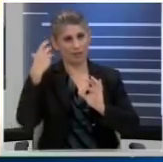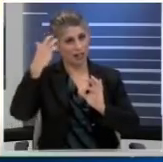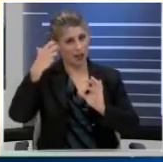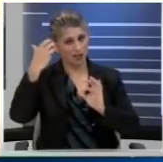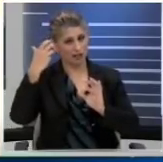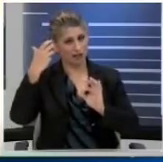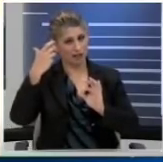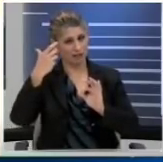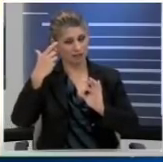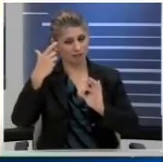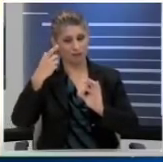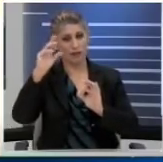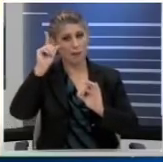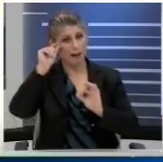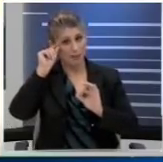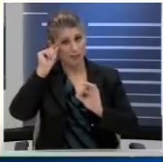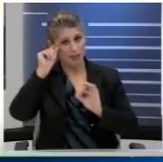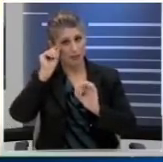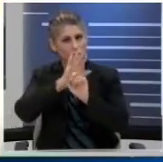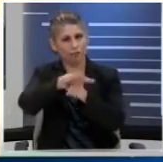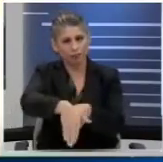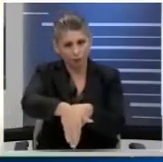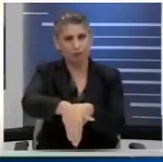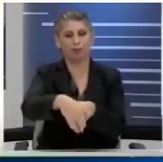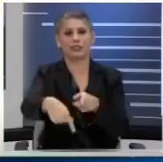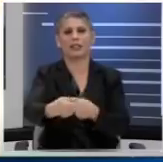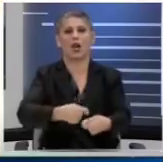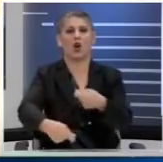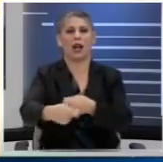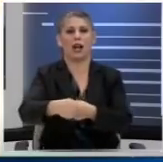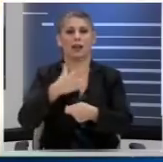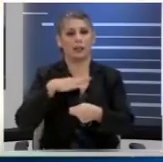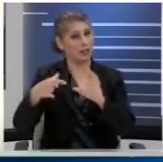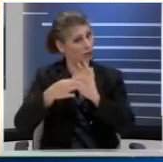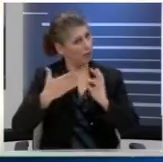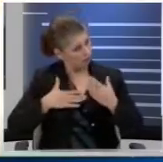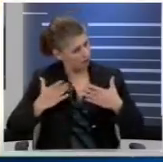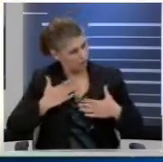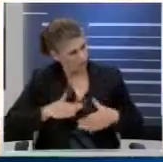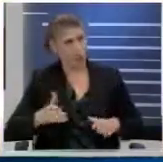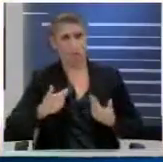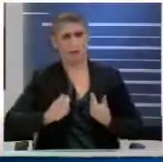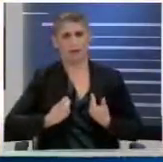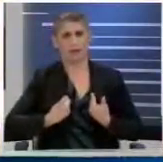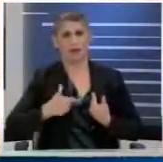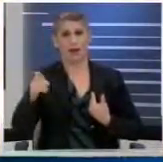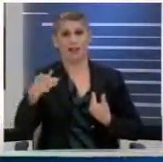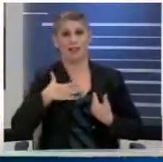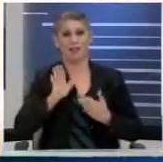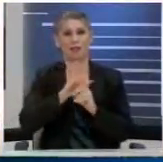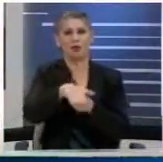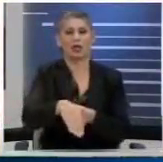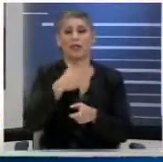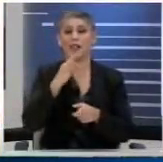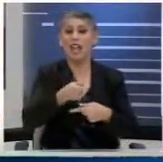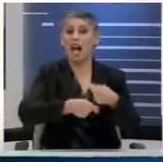εννοείται υποταγή των πανεπιστημίων στην αγορά. Γιατί τη σύνδεση θέλουμε κι εμείς. Η αγορά δηλαδή